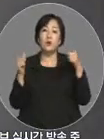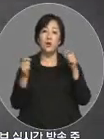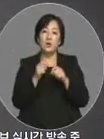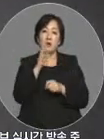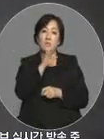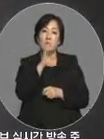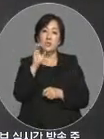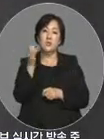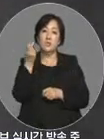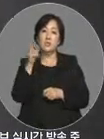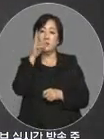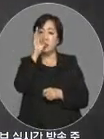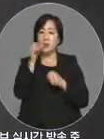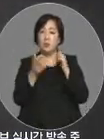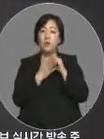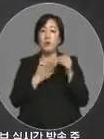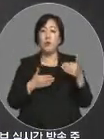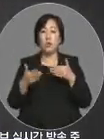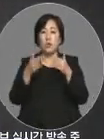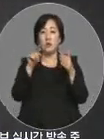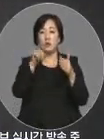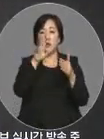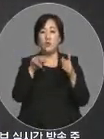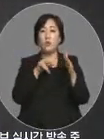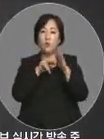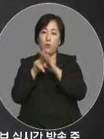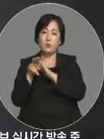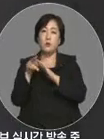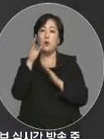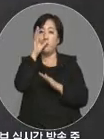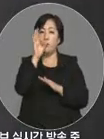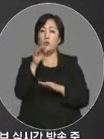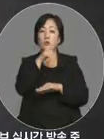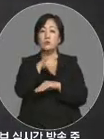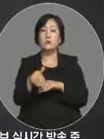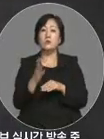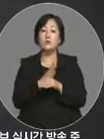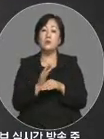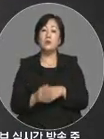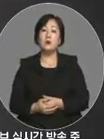CCTV 등을 통해 용의자의 동선을 추적하고 있습니다. UBC 뉴스 신혜지입니다.